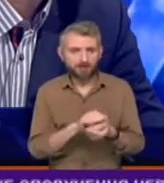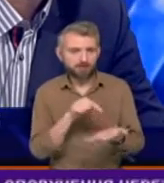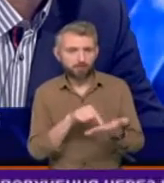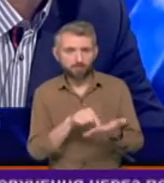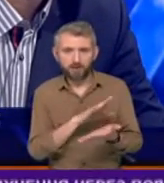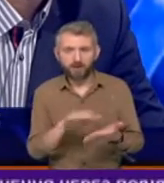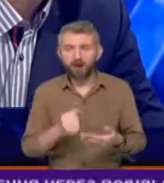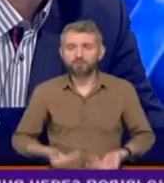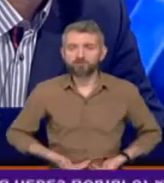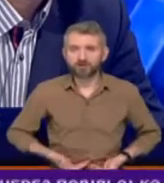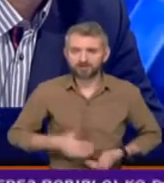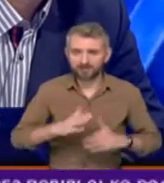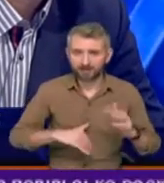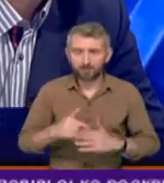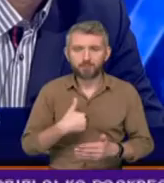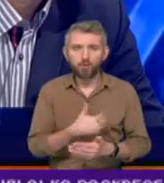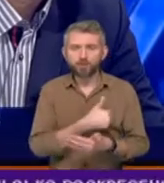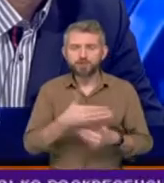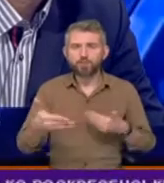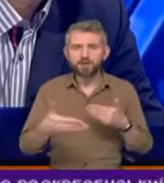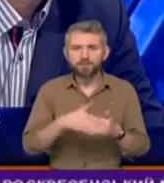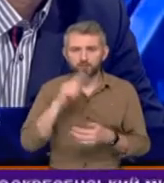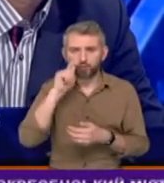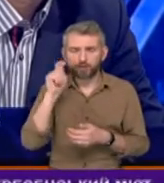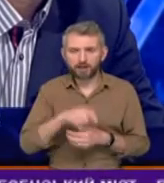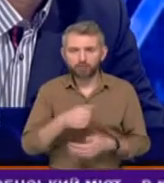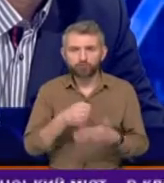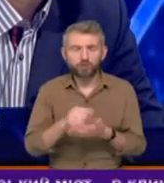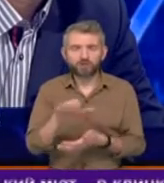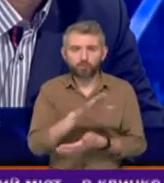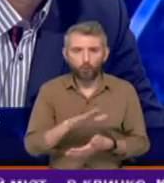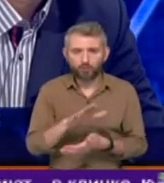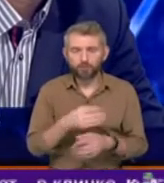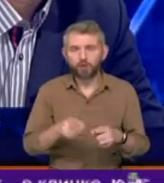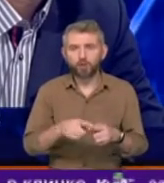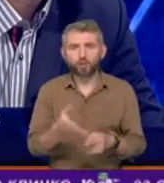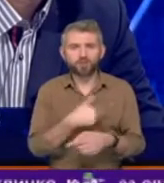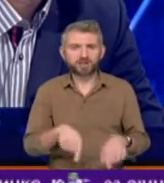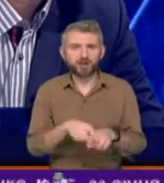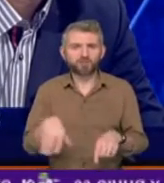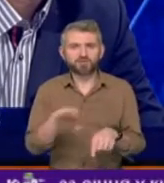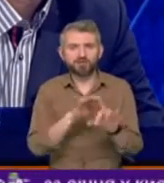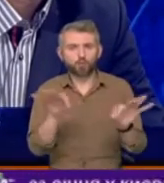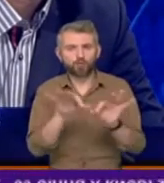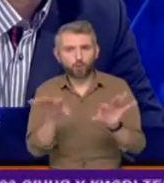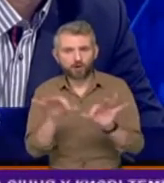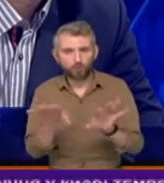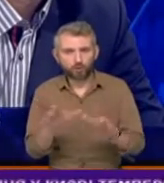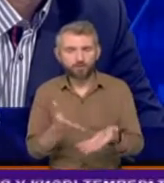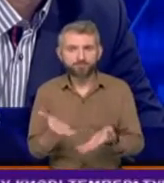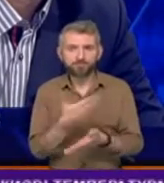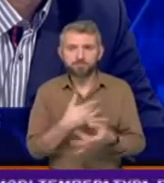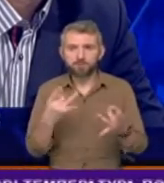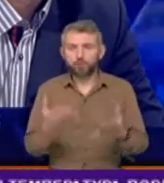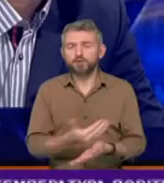житті. Ми хочемо приблизити на країну, наблизити до Європи, про яку ми так всі говоримо. Ми